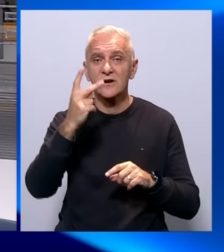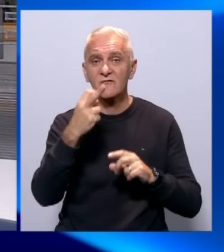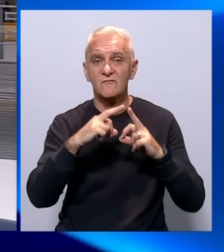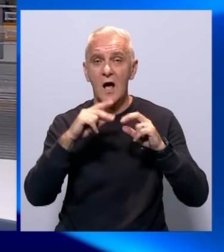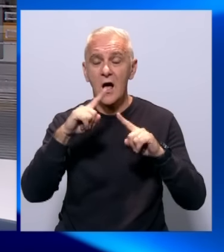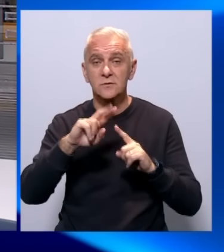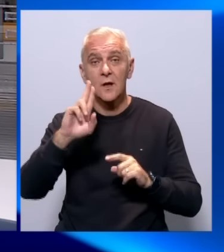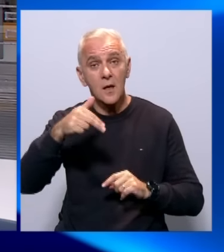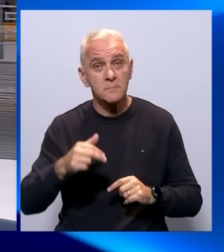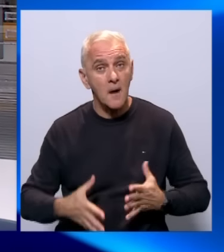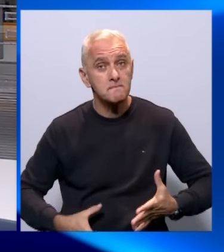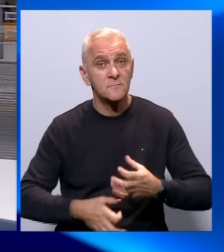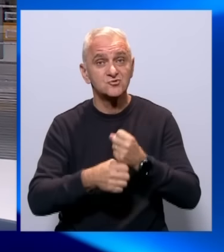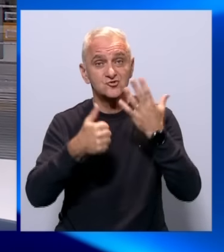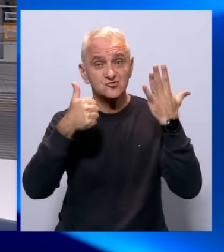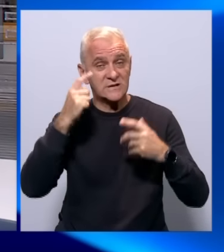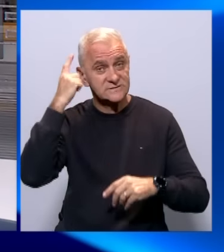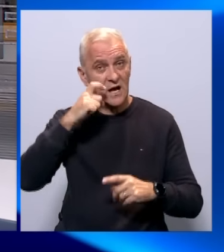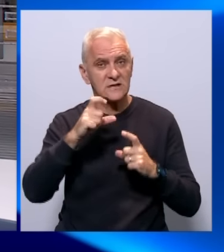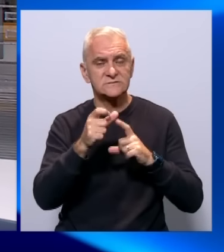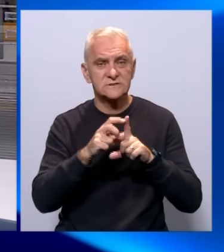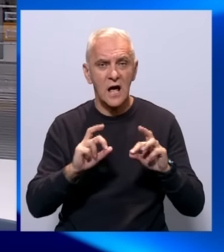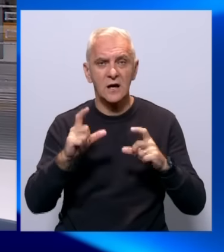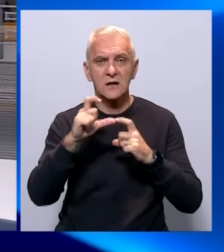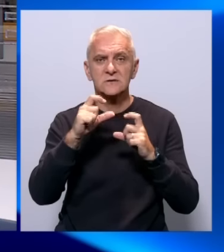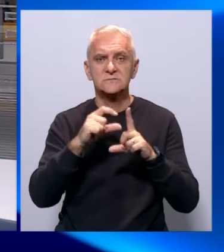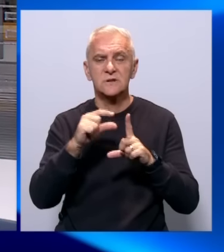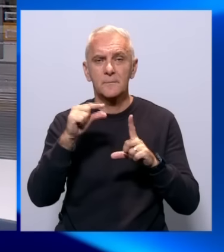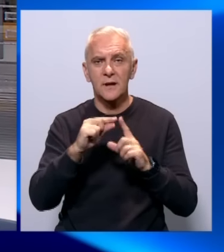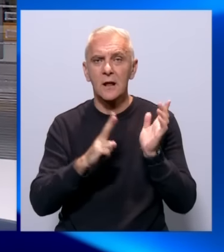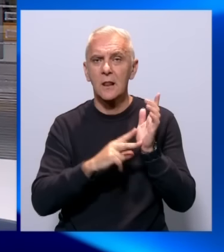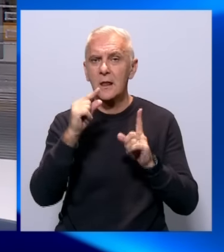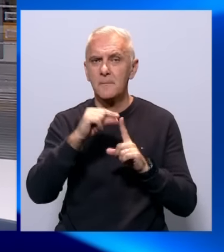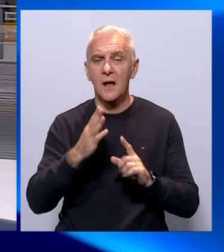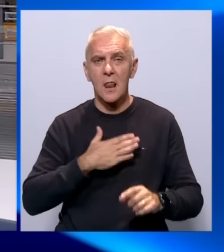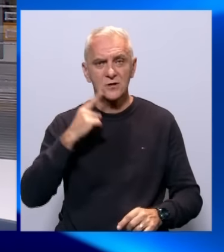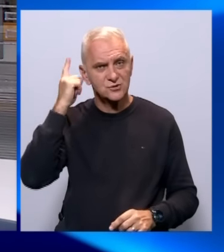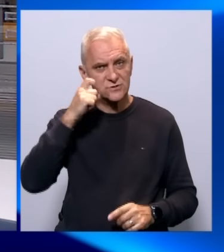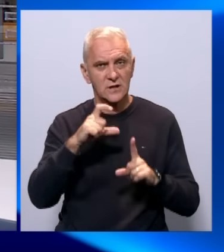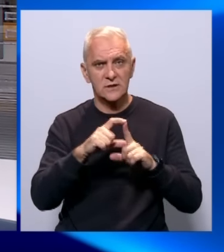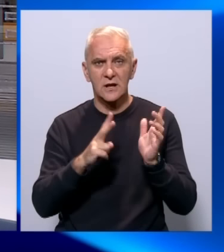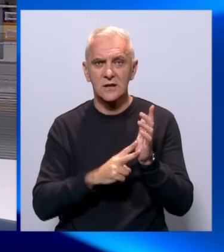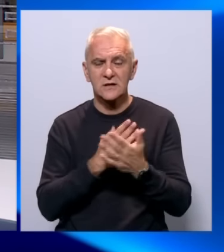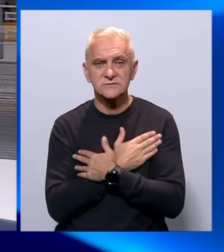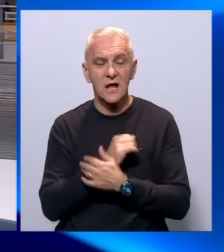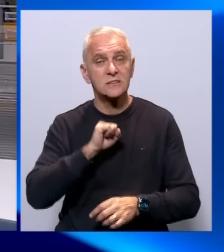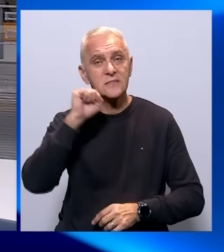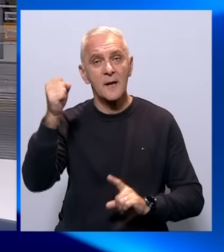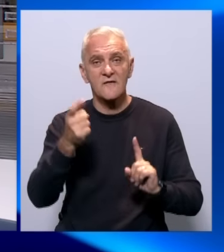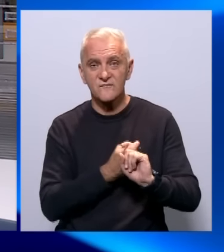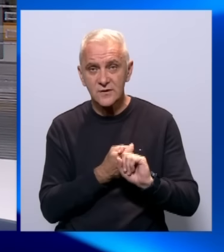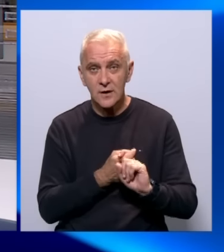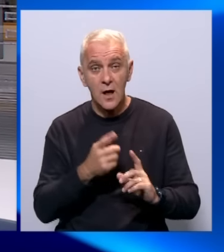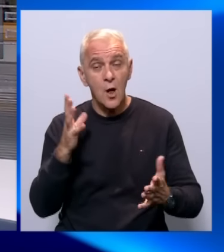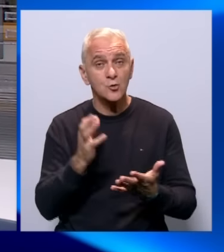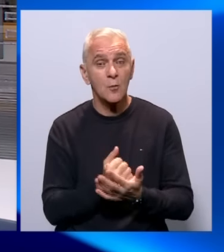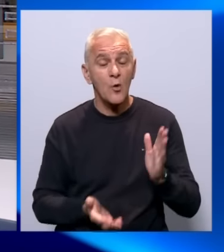imao podršku čak 6 stranaka, SDA, SDP-a, NIP-a, naše stranke, DNZ-a i Demokratske fronte, gdje je dobio više